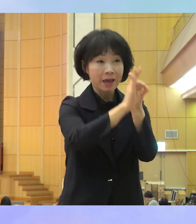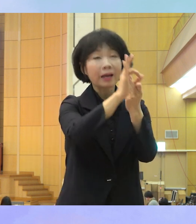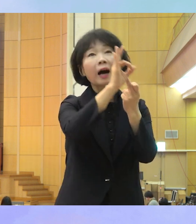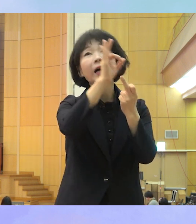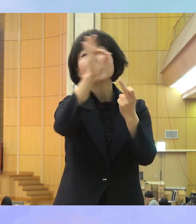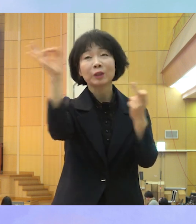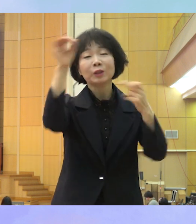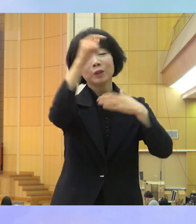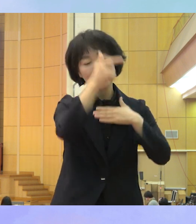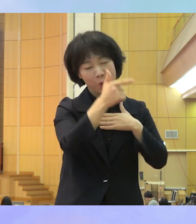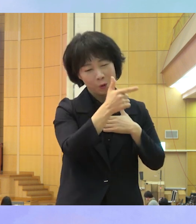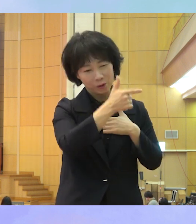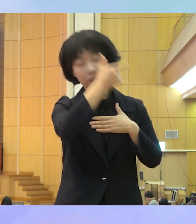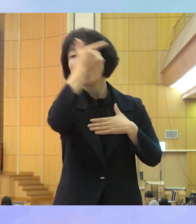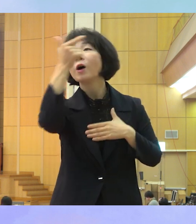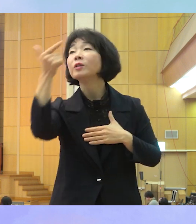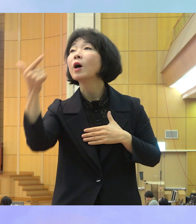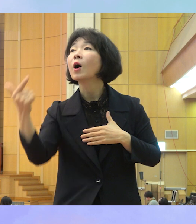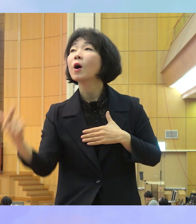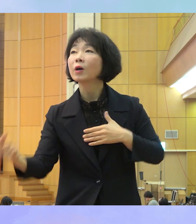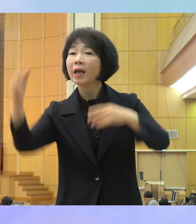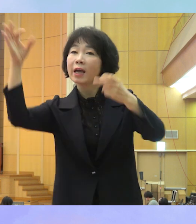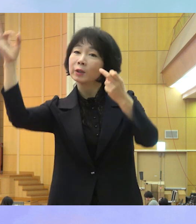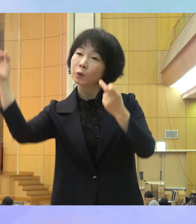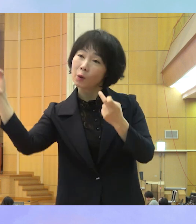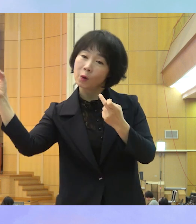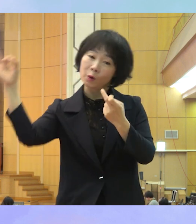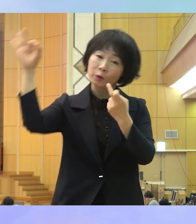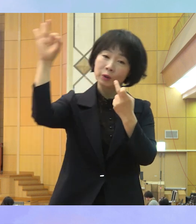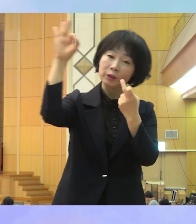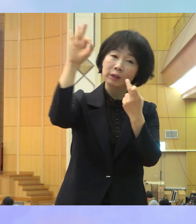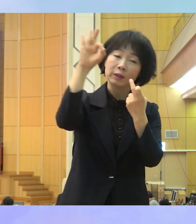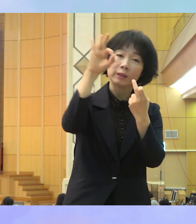아침 해가 뜨고 저녁에